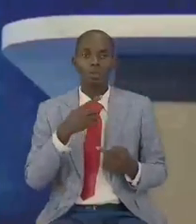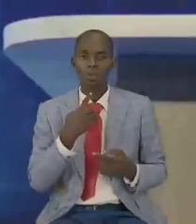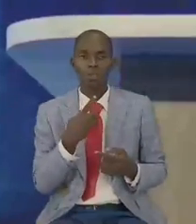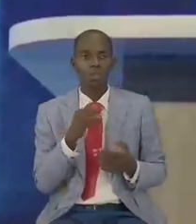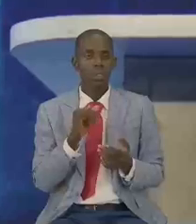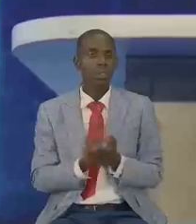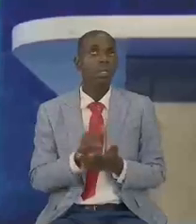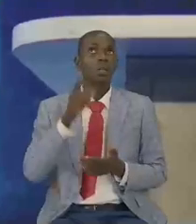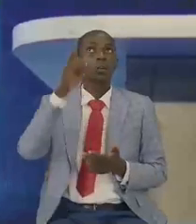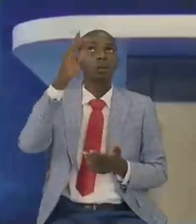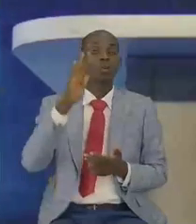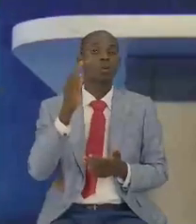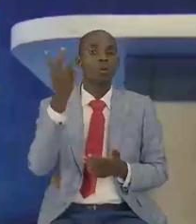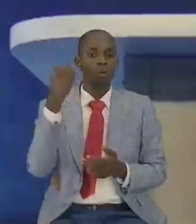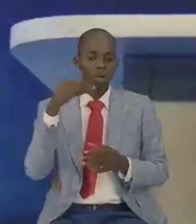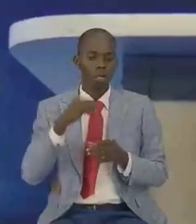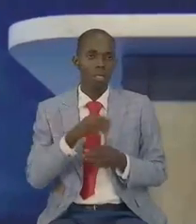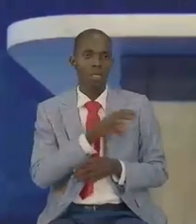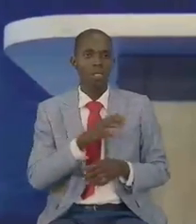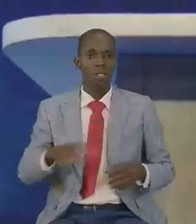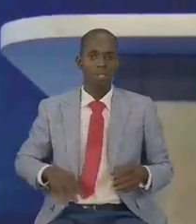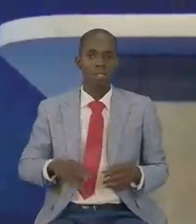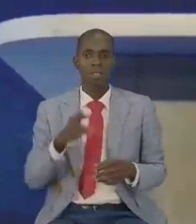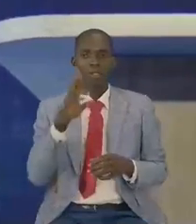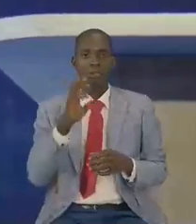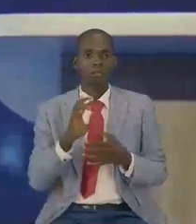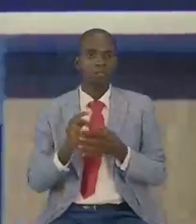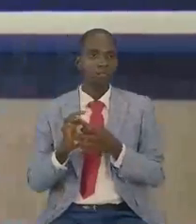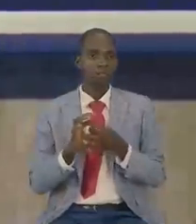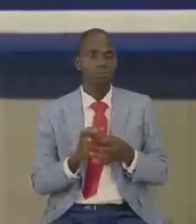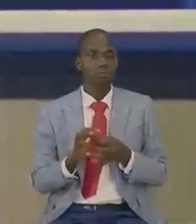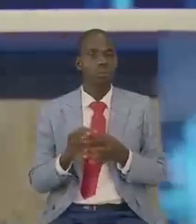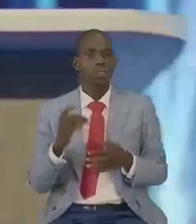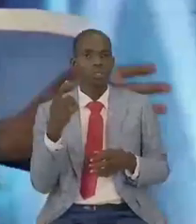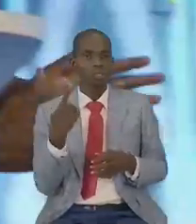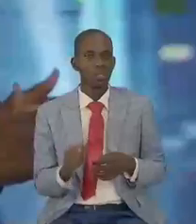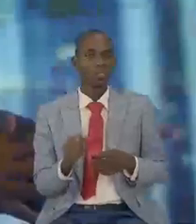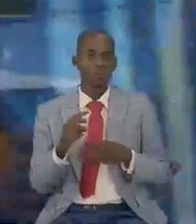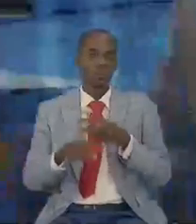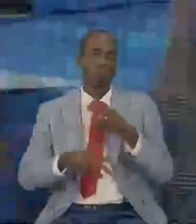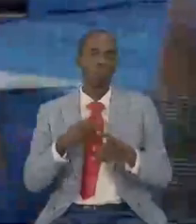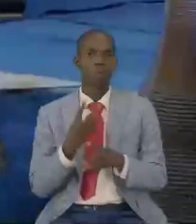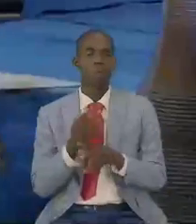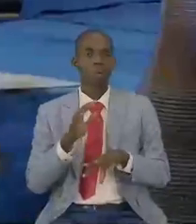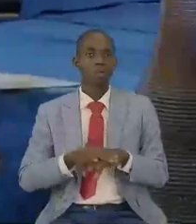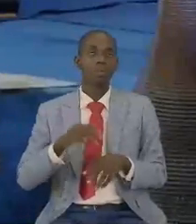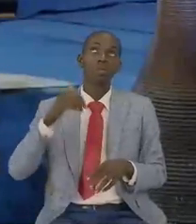Dieu était en Christ, réconciliant le monde avec lui-même.